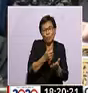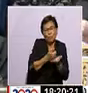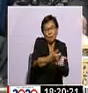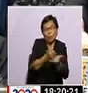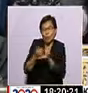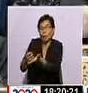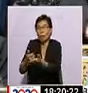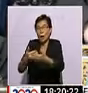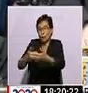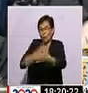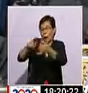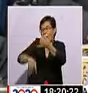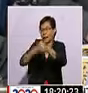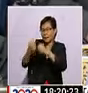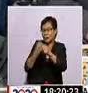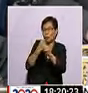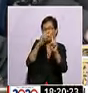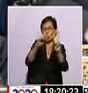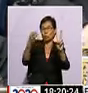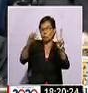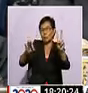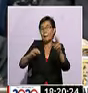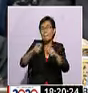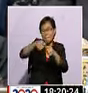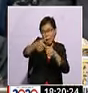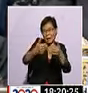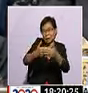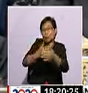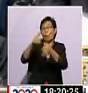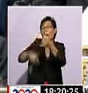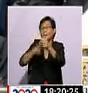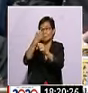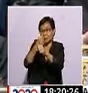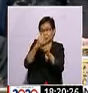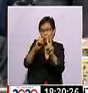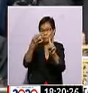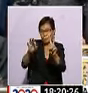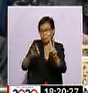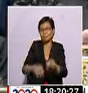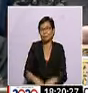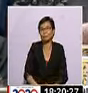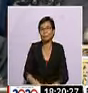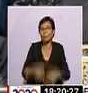akan dibayar sebelum akhir tahun 2019. Tan Sri Yang di-Pertua.